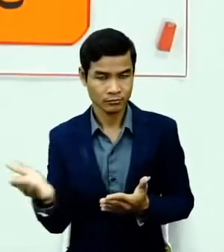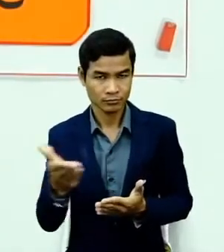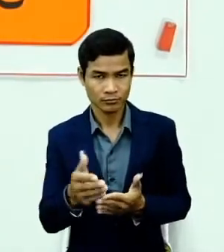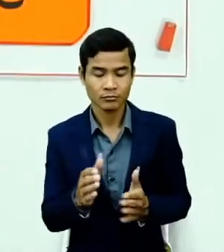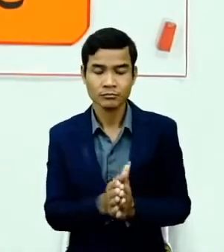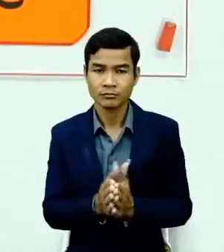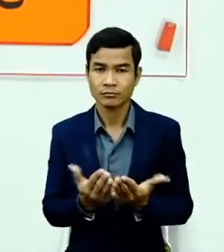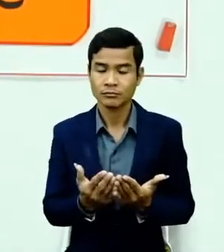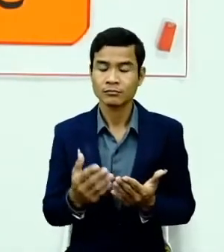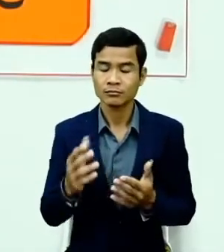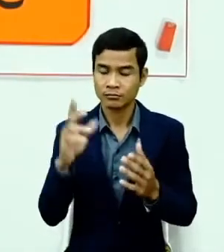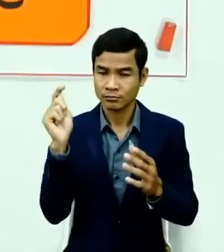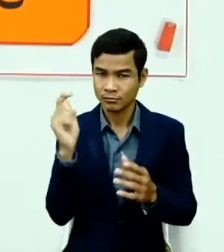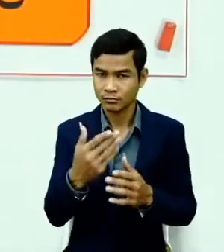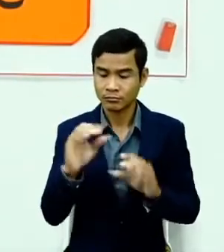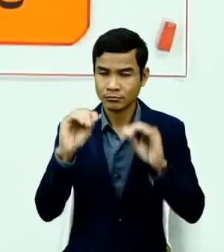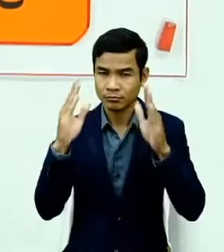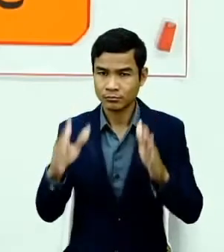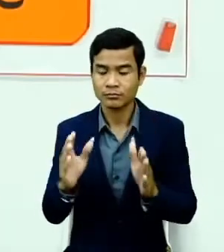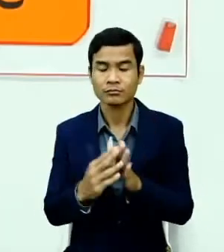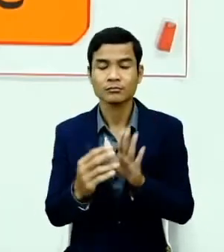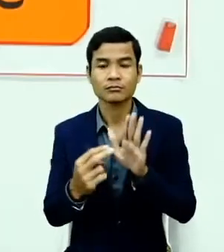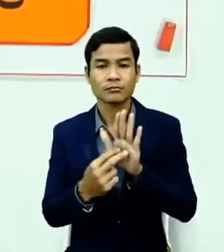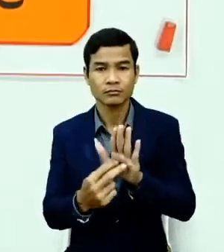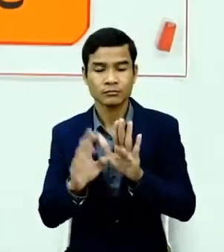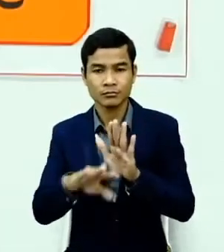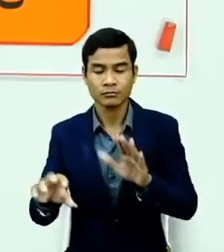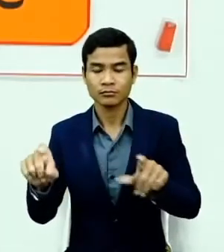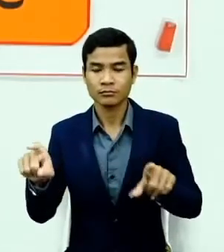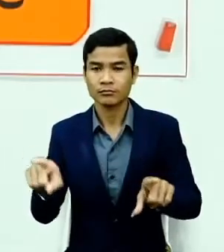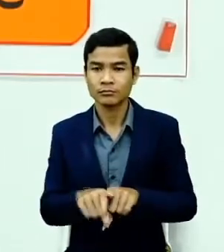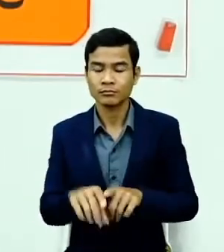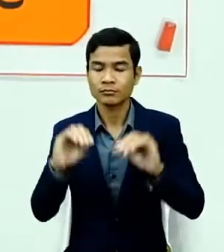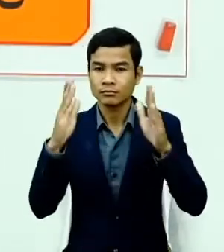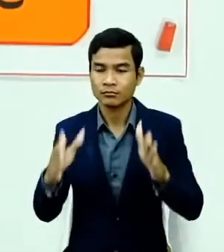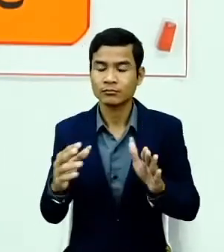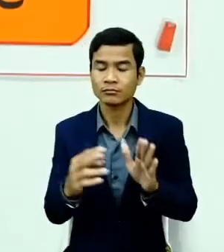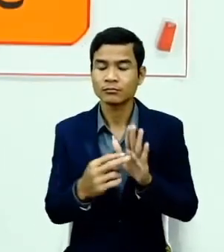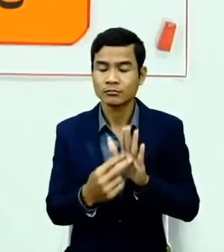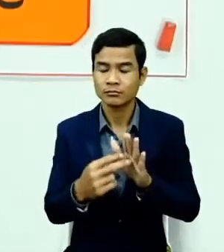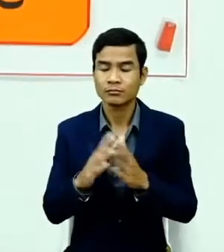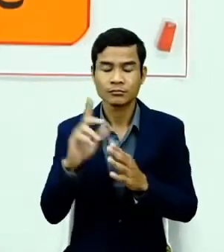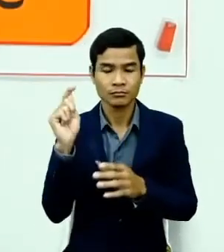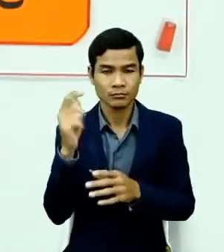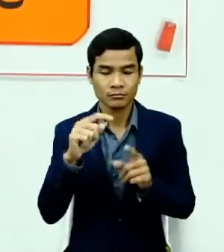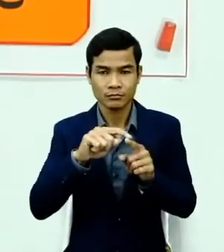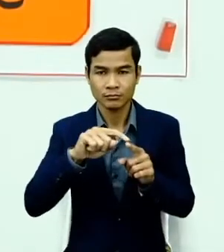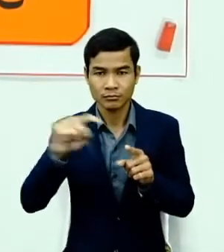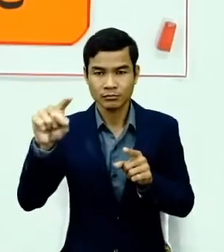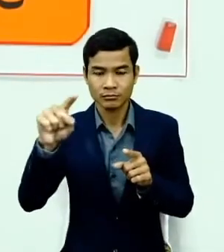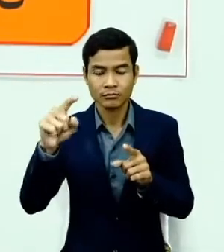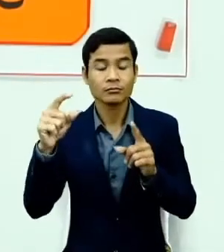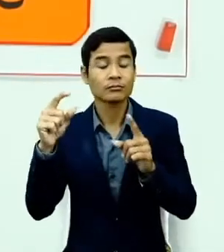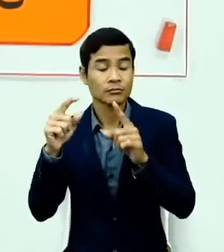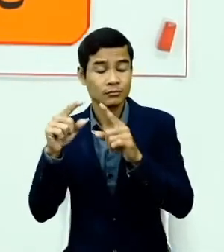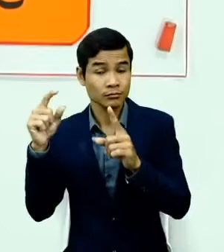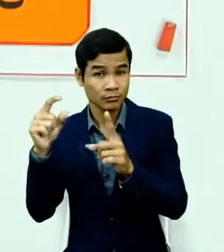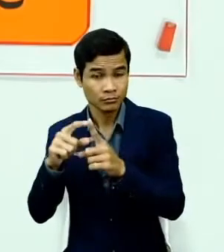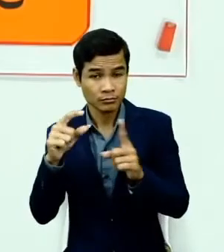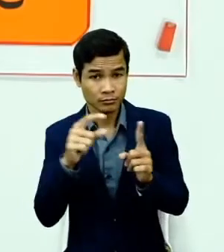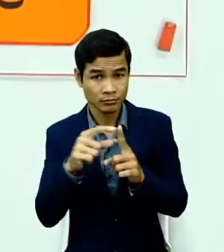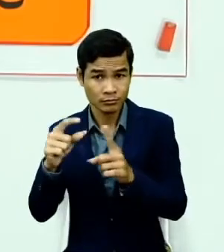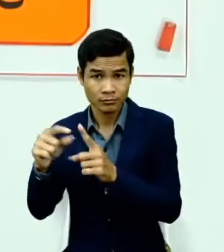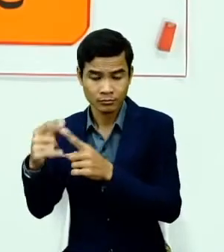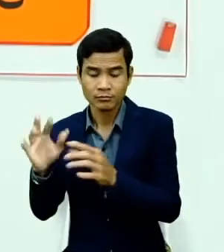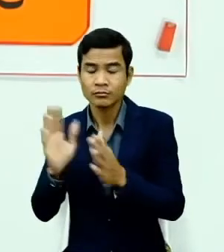ងរូបភាពដែលអ្នកគ្រូបានបង្ហាញកូននេះគឺដូចគ្នាអញ្ចឹងគឺអ្នកគ្រូនឹងនាំកូនកូនទៅគូសភ្ជាប់ពាក្យហើយនឹងរូបភាពចាគូស